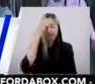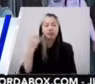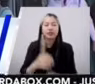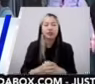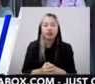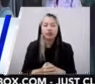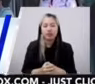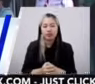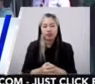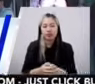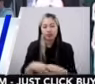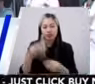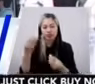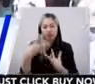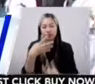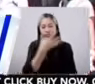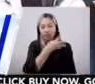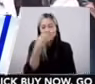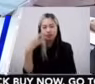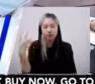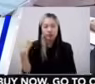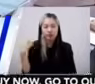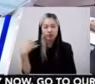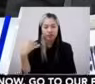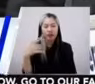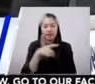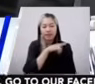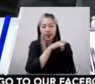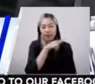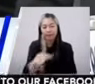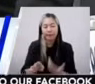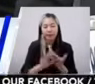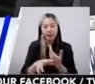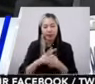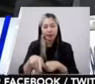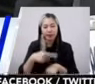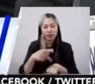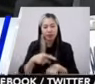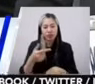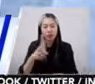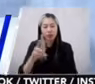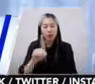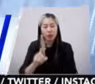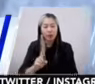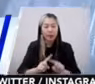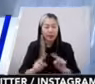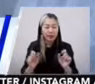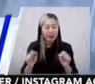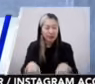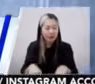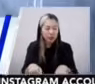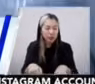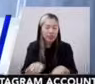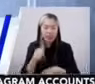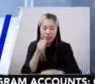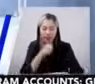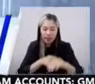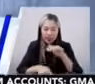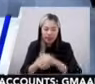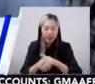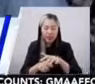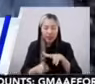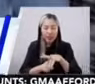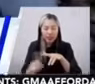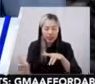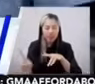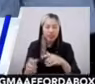immigration, may flight pabalik ng Pilipinas si Guo. Bagaman posibleng backdoor o illegal na daanan ang ginamit ni Guo para makalabas ng